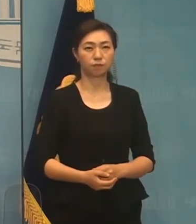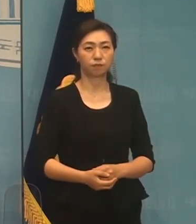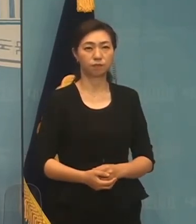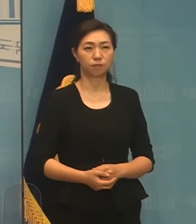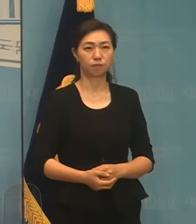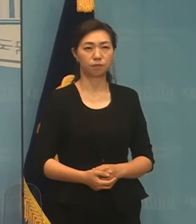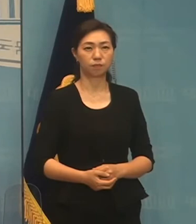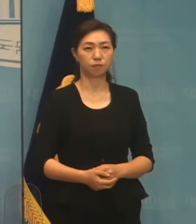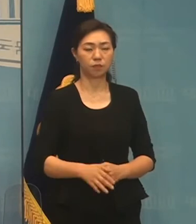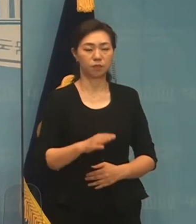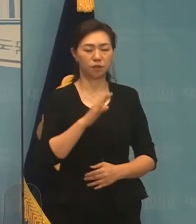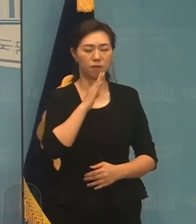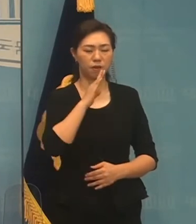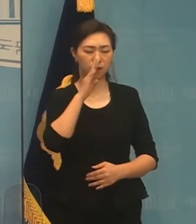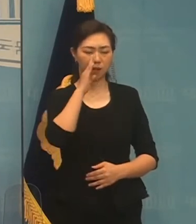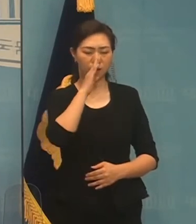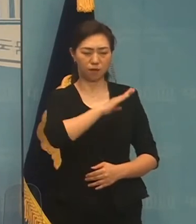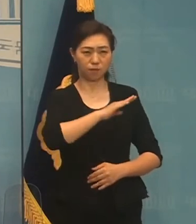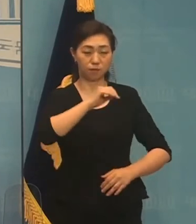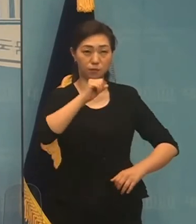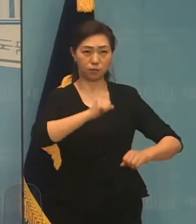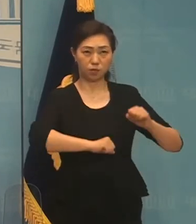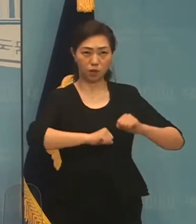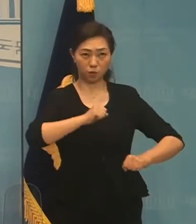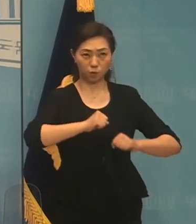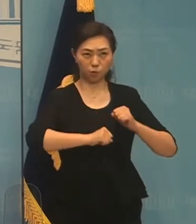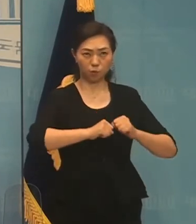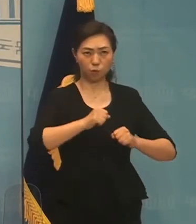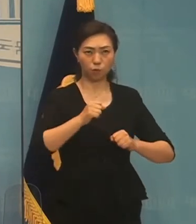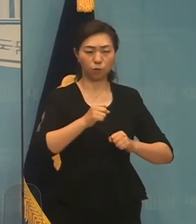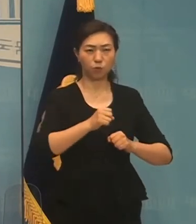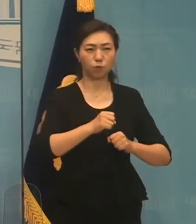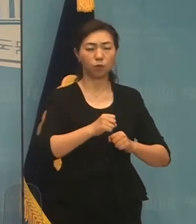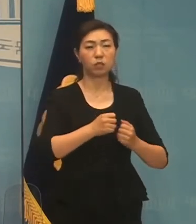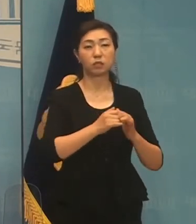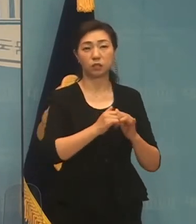나쁜 짓을 하는 자는